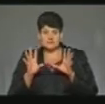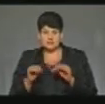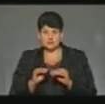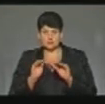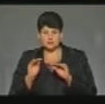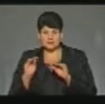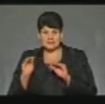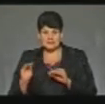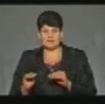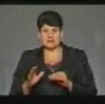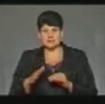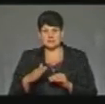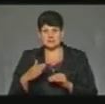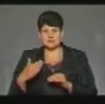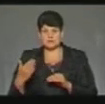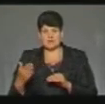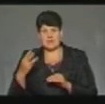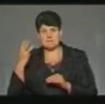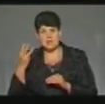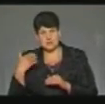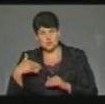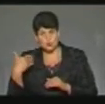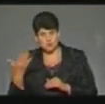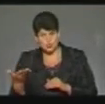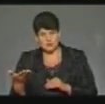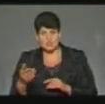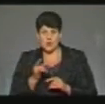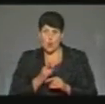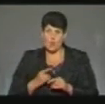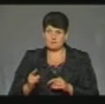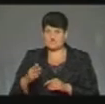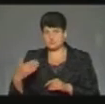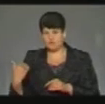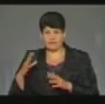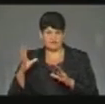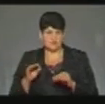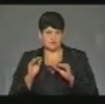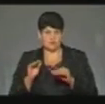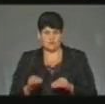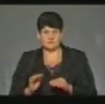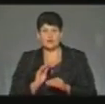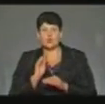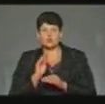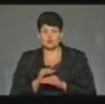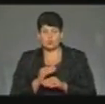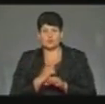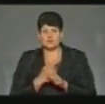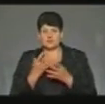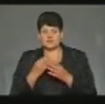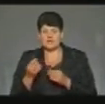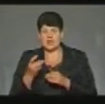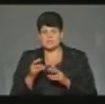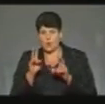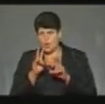поставлені з боку Хмельницької сторони, також об'їзної, всі стоять. Ми додатково робили ще раз обстеження